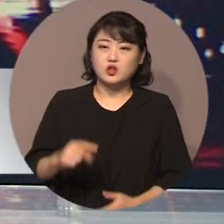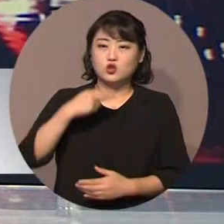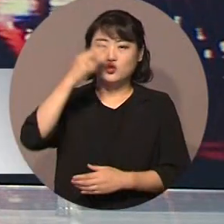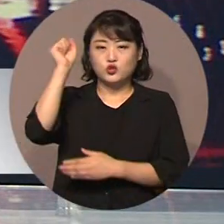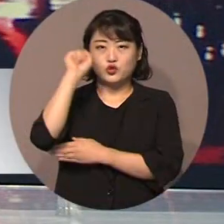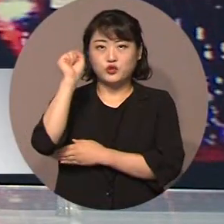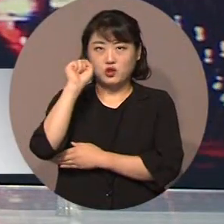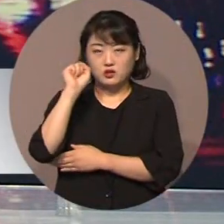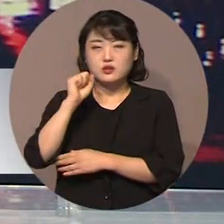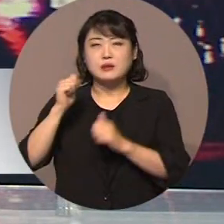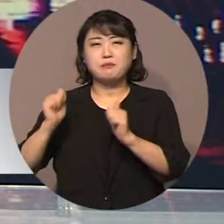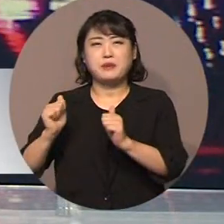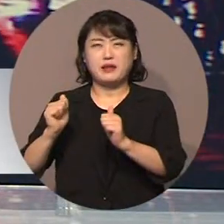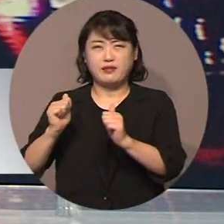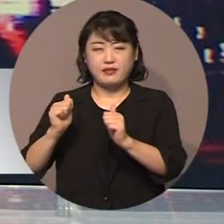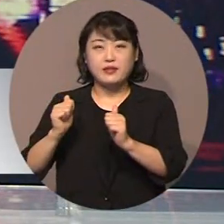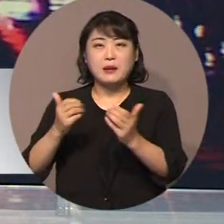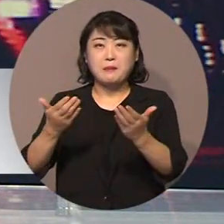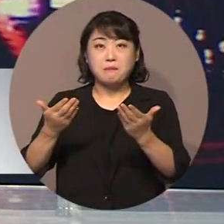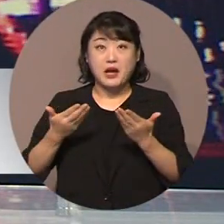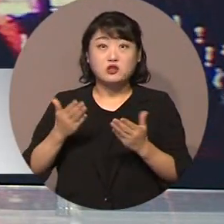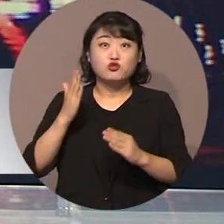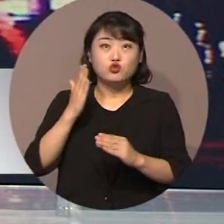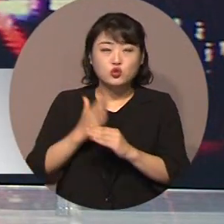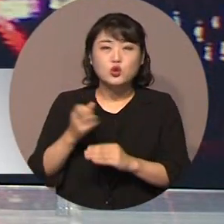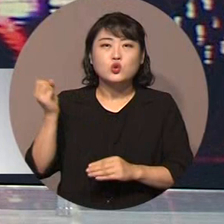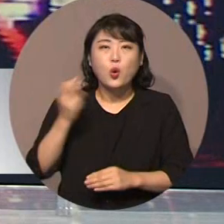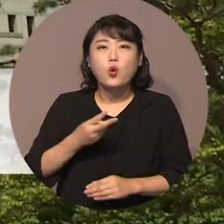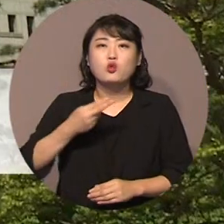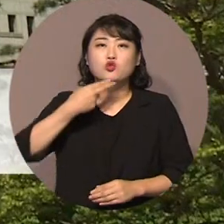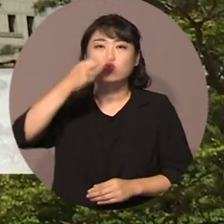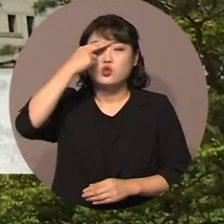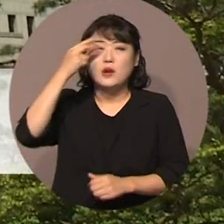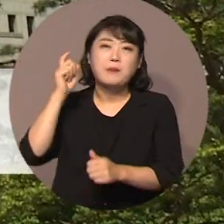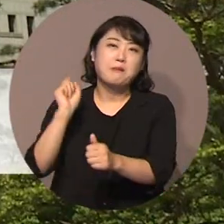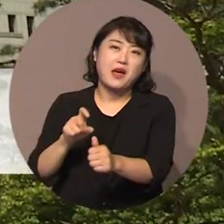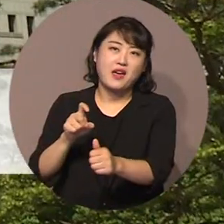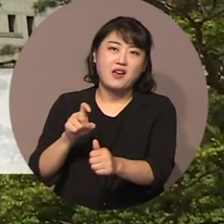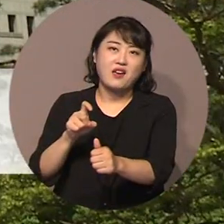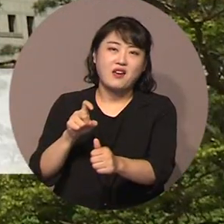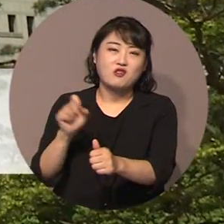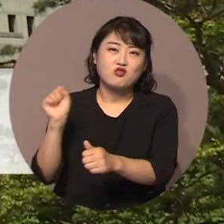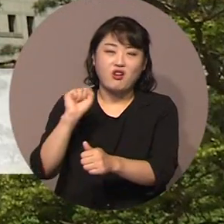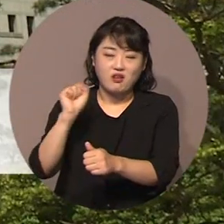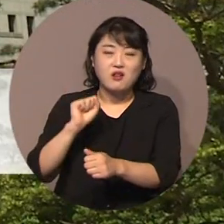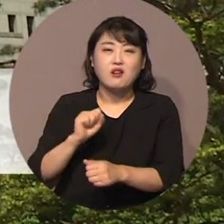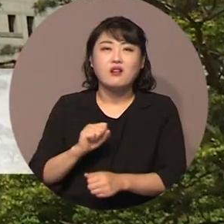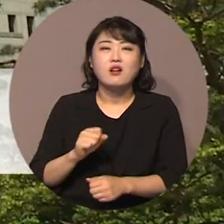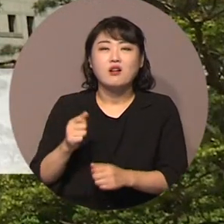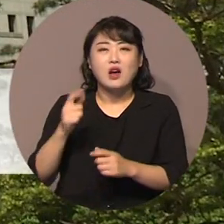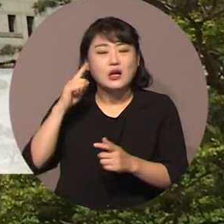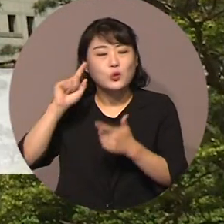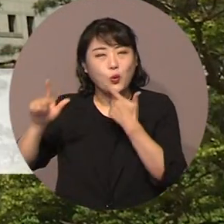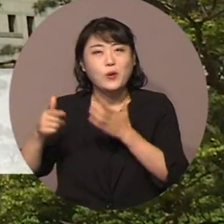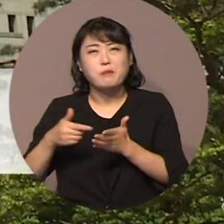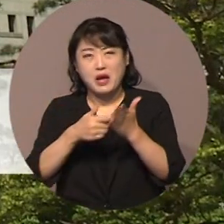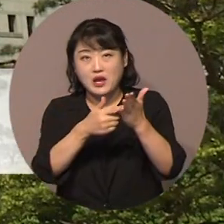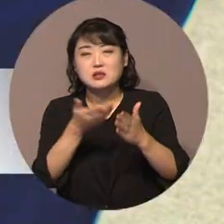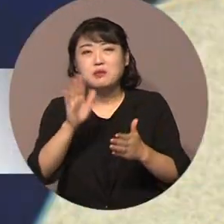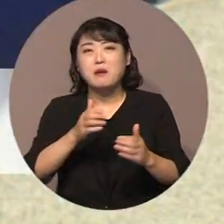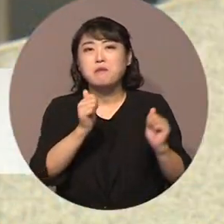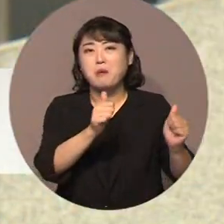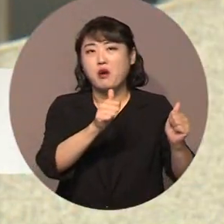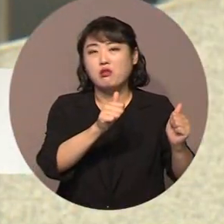음주운전으로 재판받던 중 또 다시 만취 상태로 운전하다 적발돼 실행을 선고받은 50대가 항소했지만